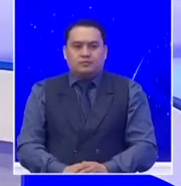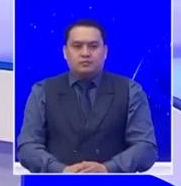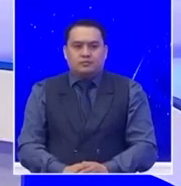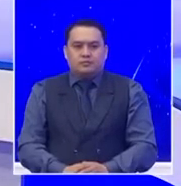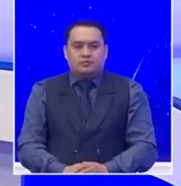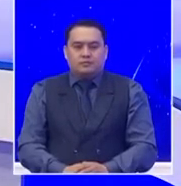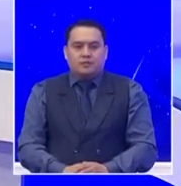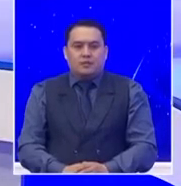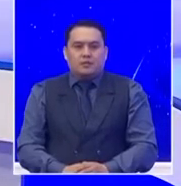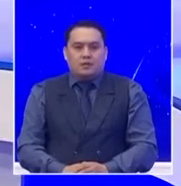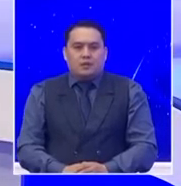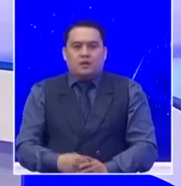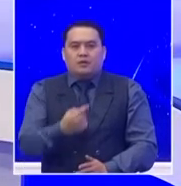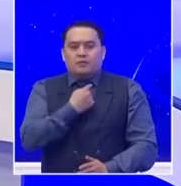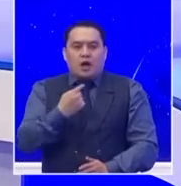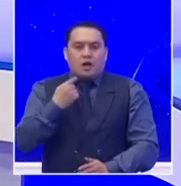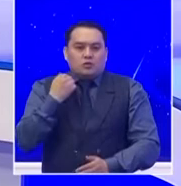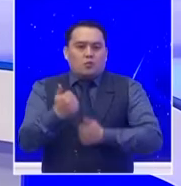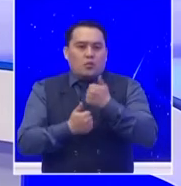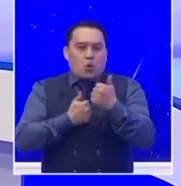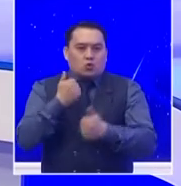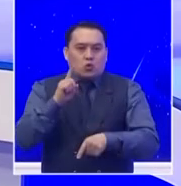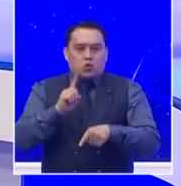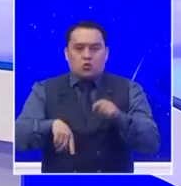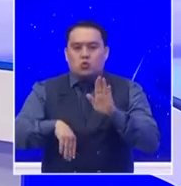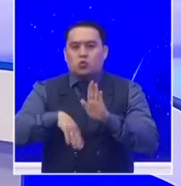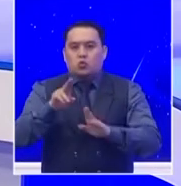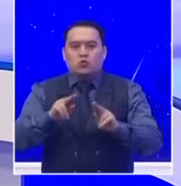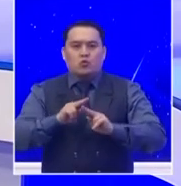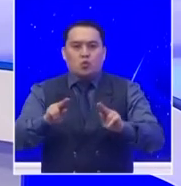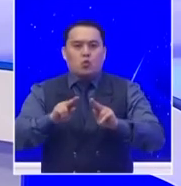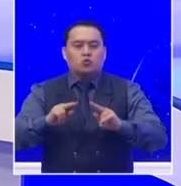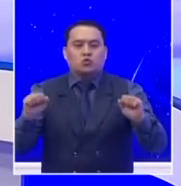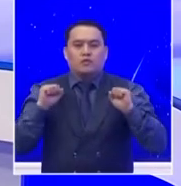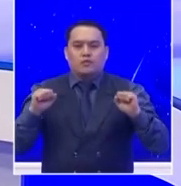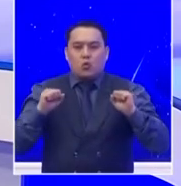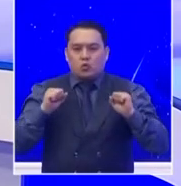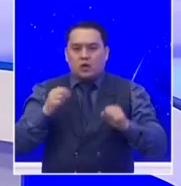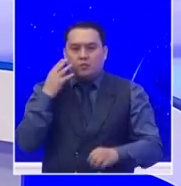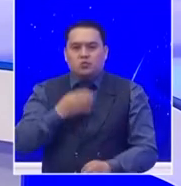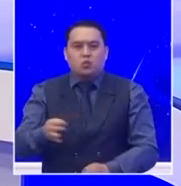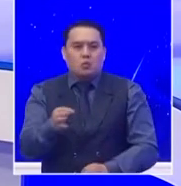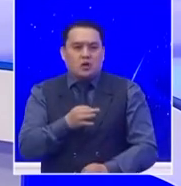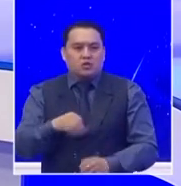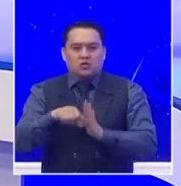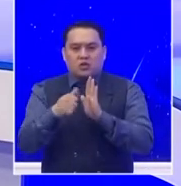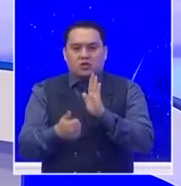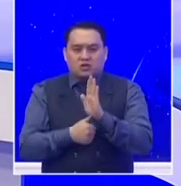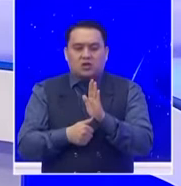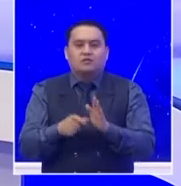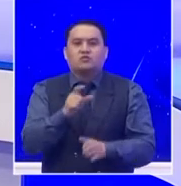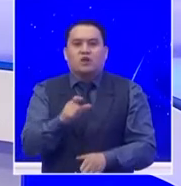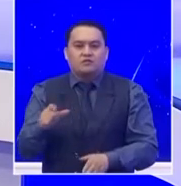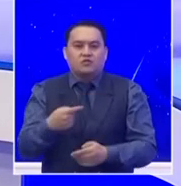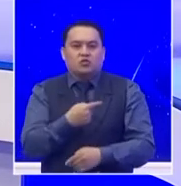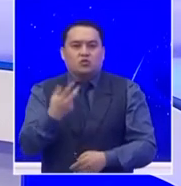Быстрее, выше и сильнее. В Талдыкургане проходит конкурс на лучшего учителя физической культуры Алматинской области. 16 конкурсантов